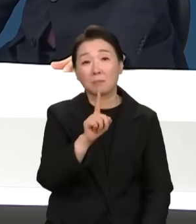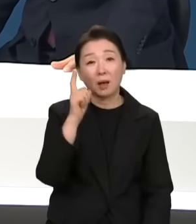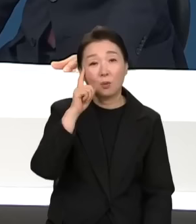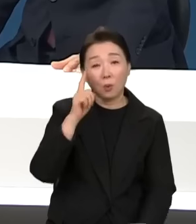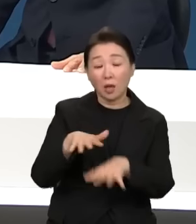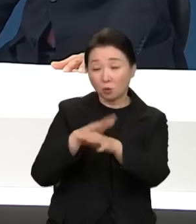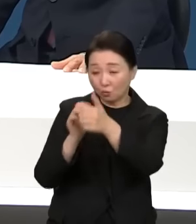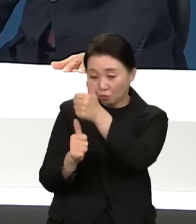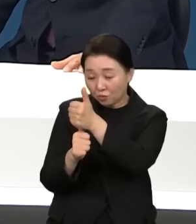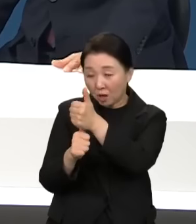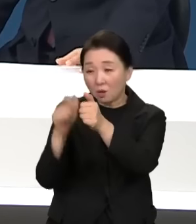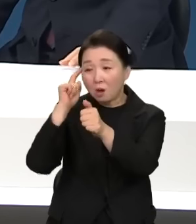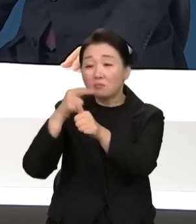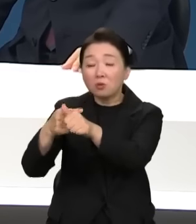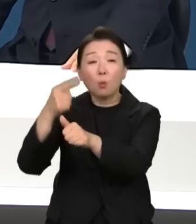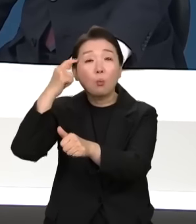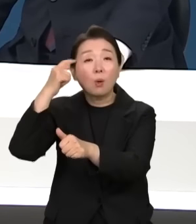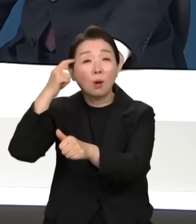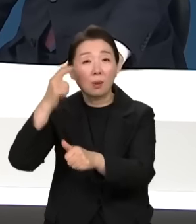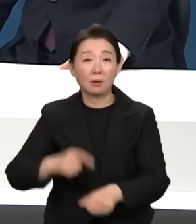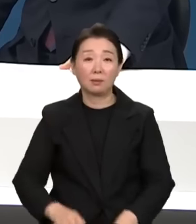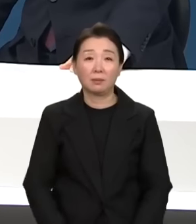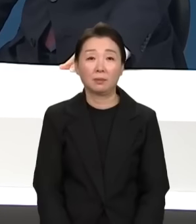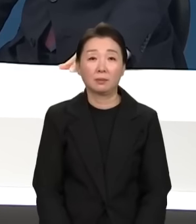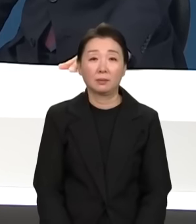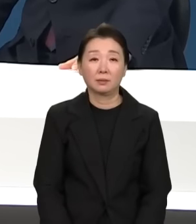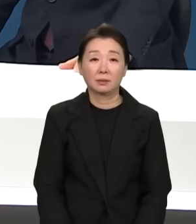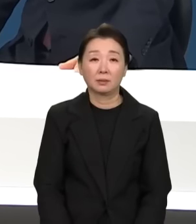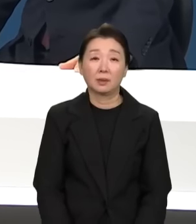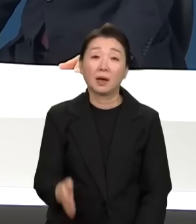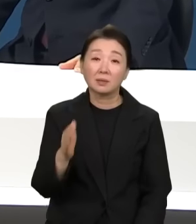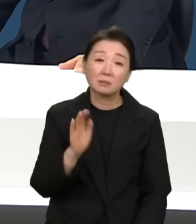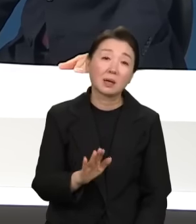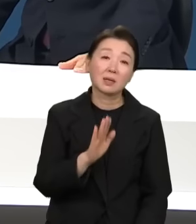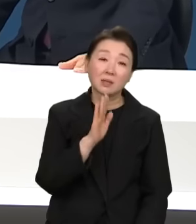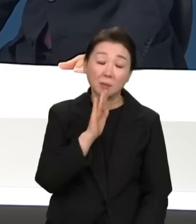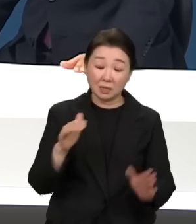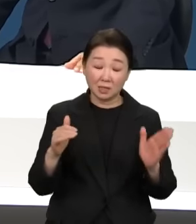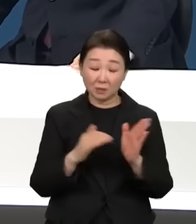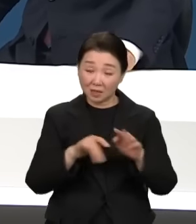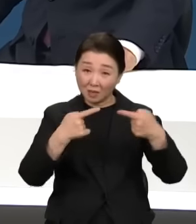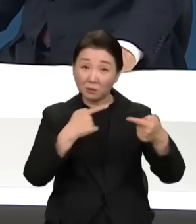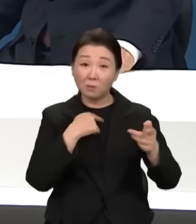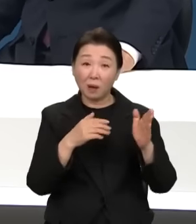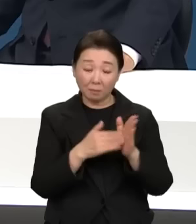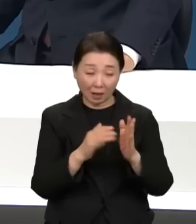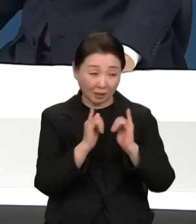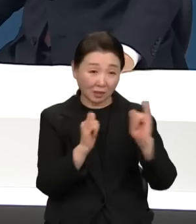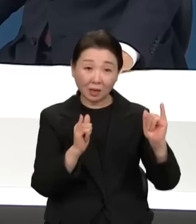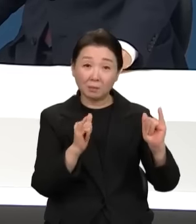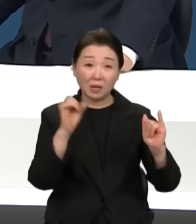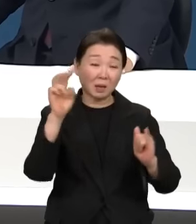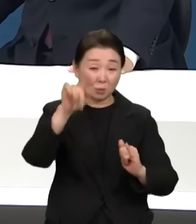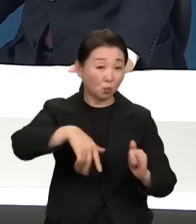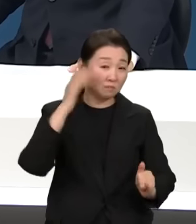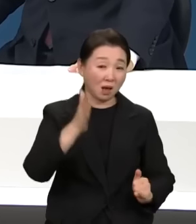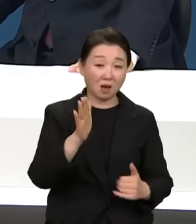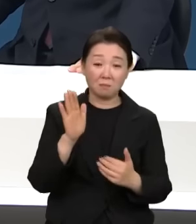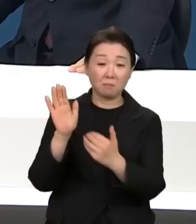왜 끼어드느냐 이런 말까지 했다고 하는데 그렇다고 해서 실제 이제까지 참석했던 사람들 갑자기 들어오지